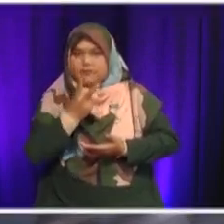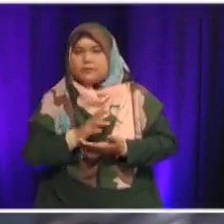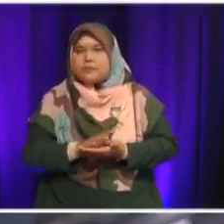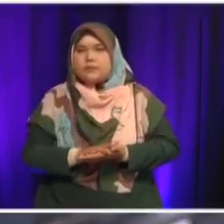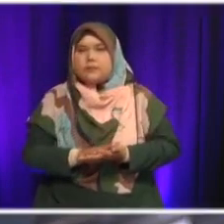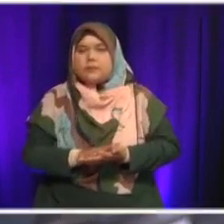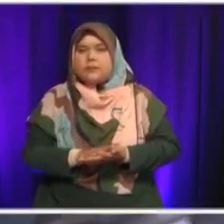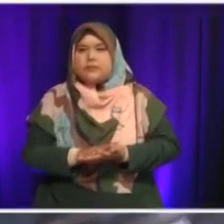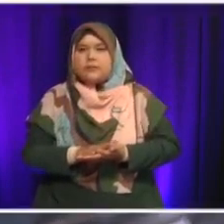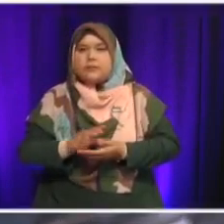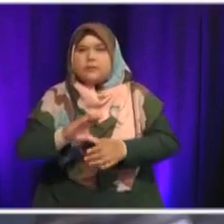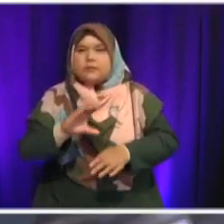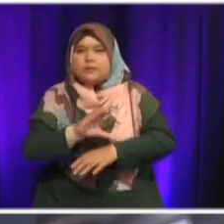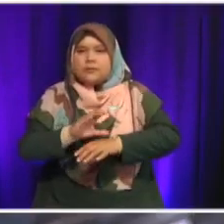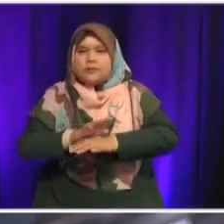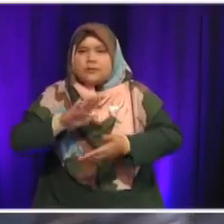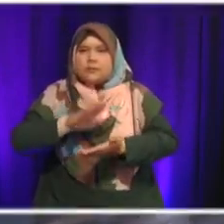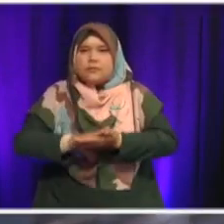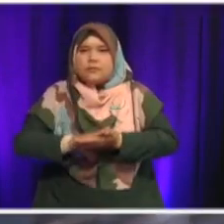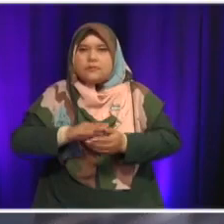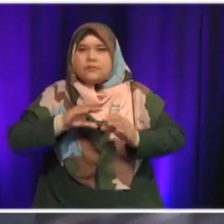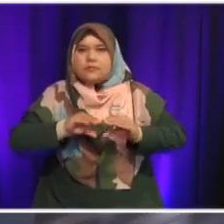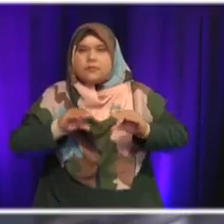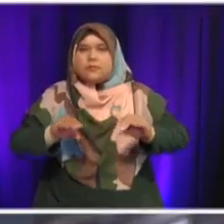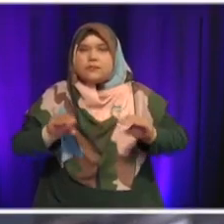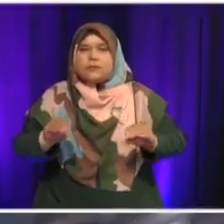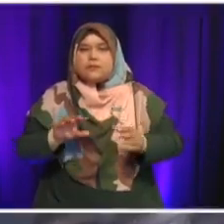letakkan di atas kepingan ini namanya